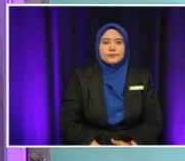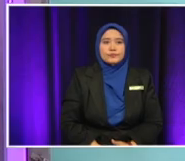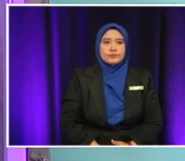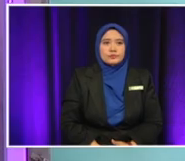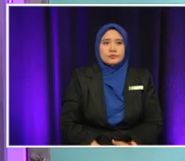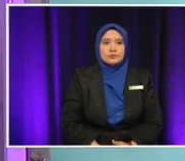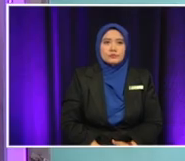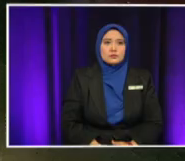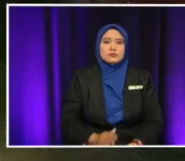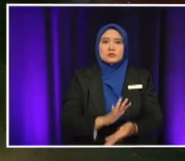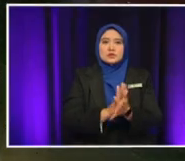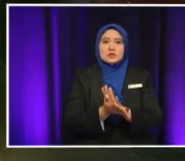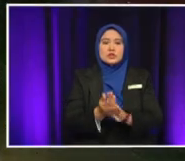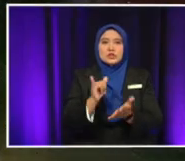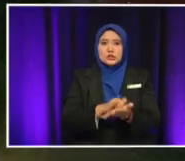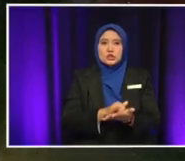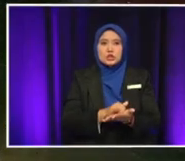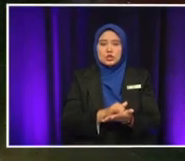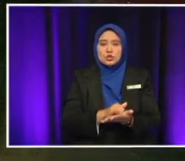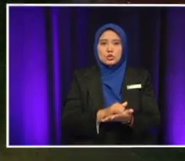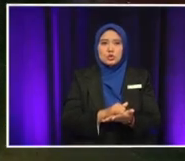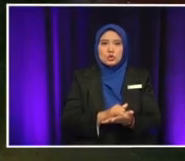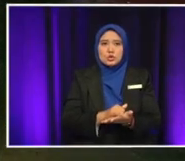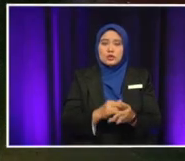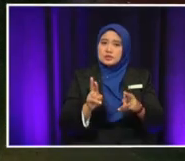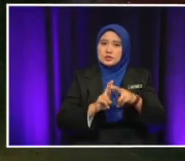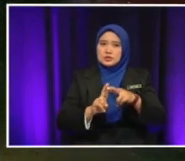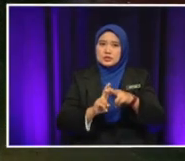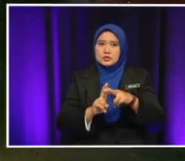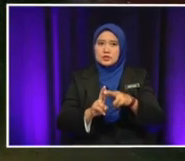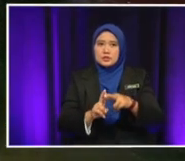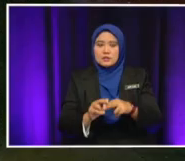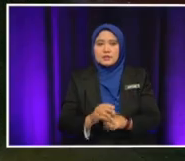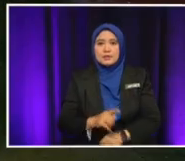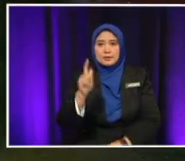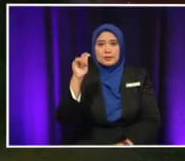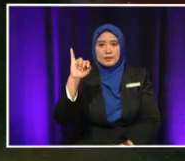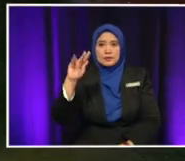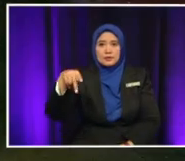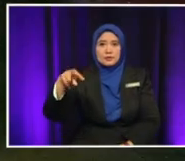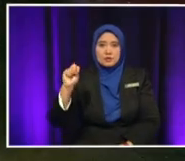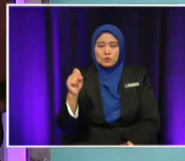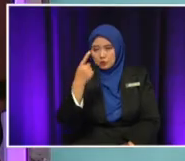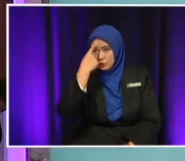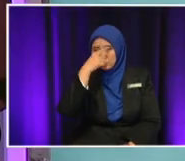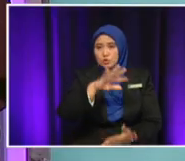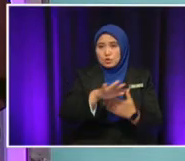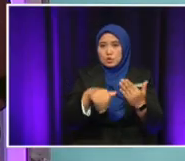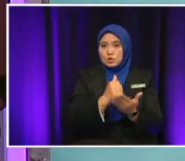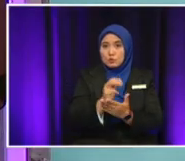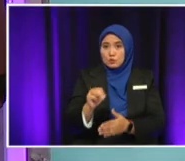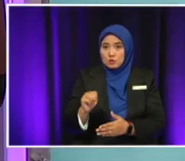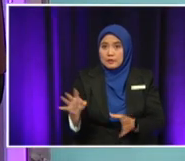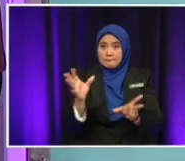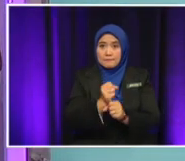Baiklah Lukman jadi eee itu antara eee seberapa biasanya saya punya tips lah untuk calon-calon SPM kita jadi